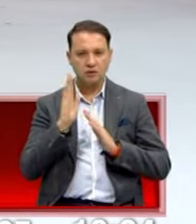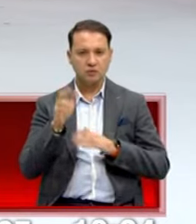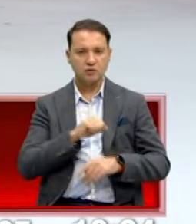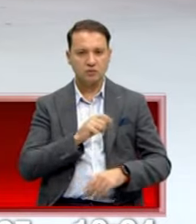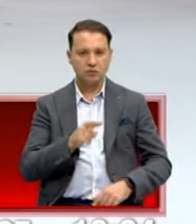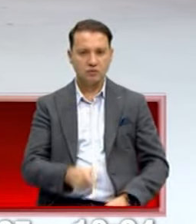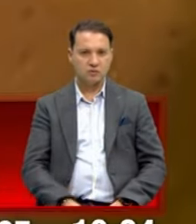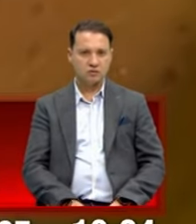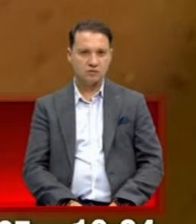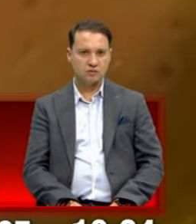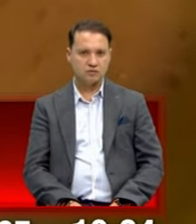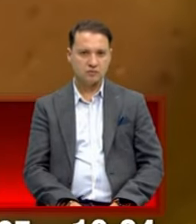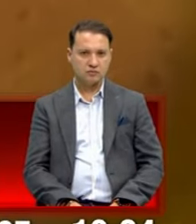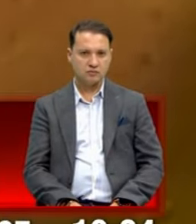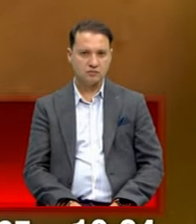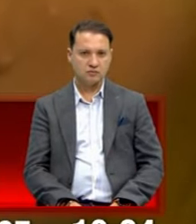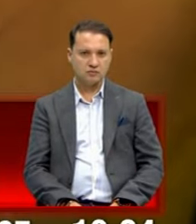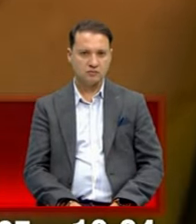ulaşması.